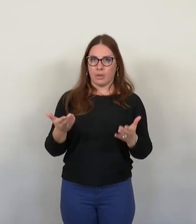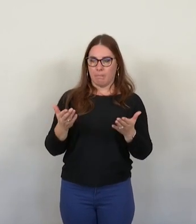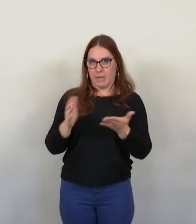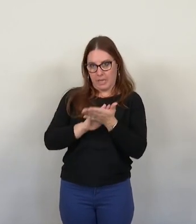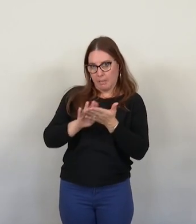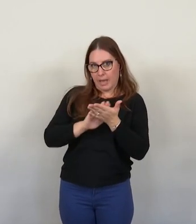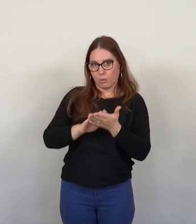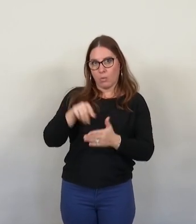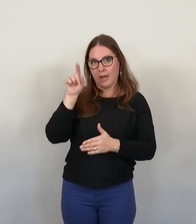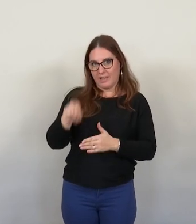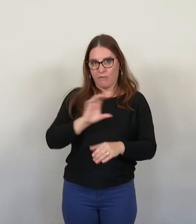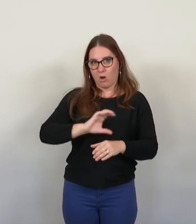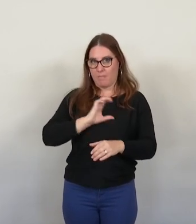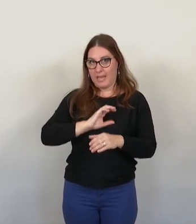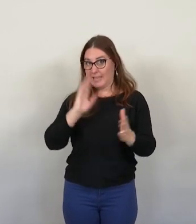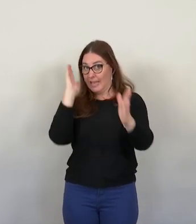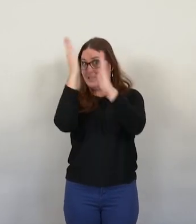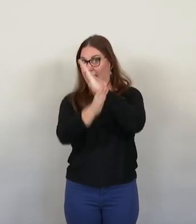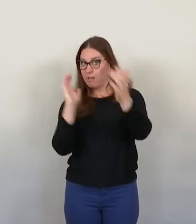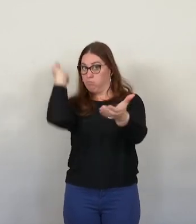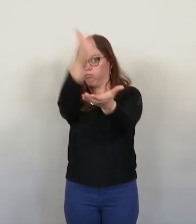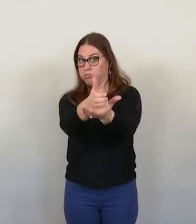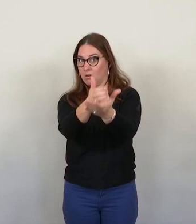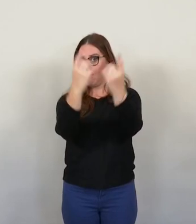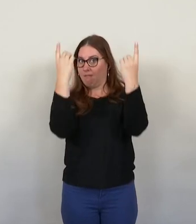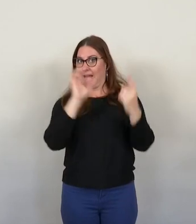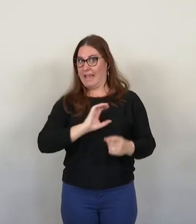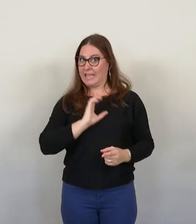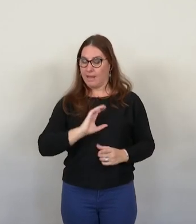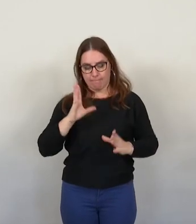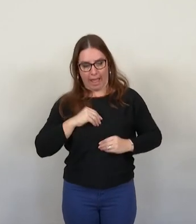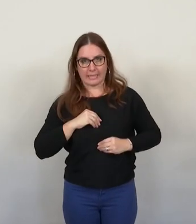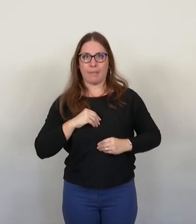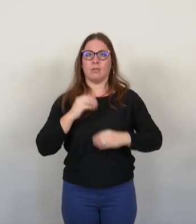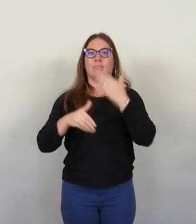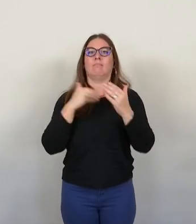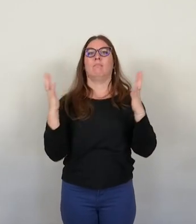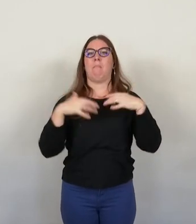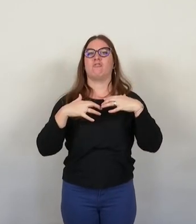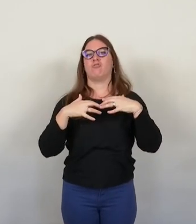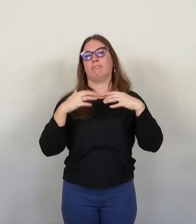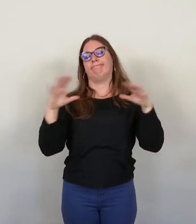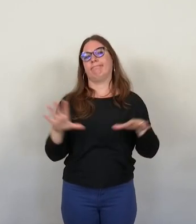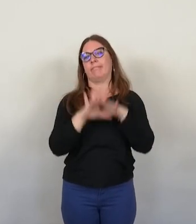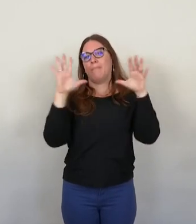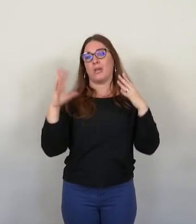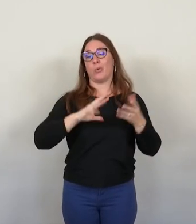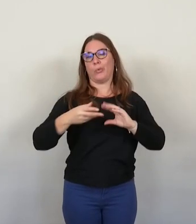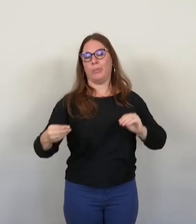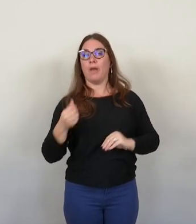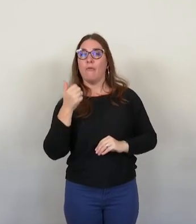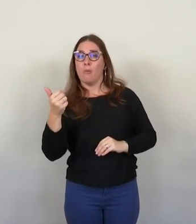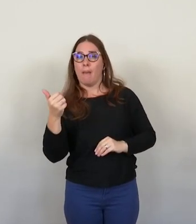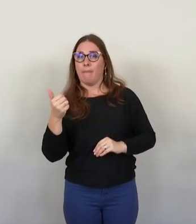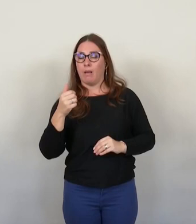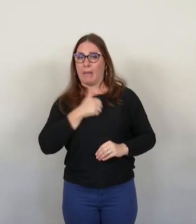voudrait que vous tentiez la pénalité que vous preniez le score que vous permettiez à grenobble de gagner le match face face à vos ambitions